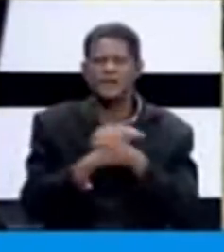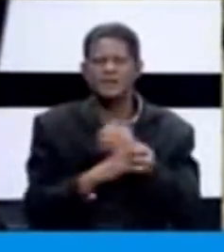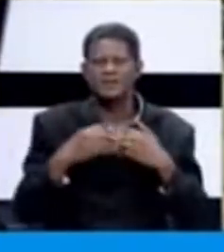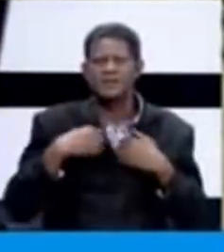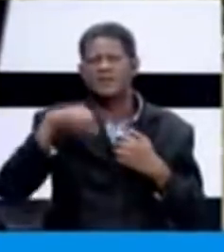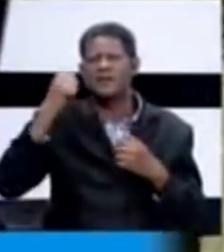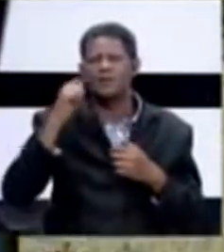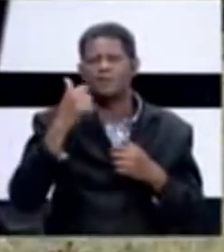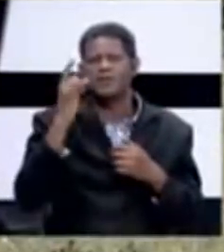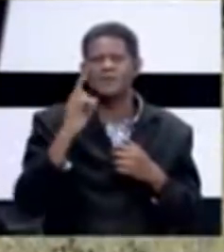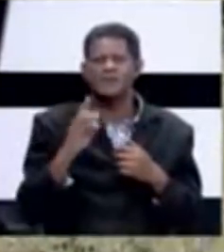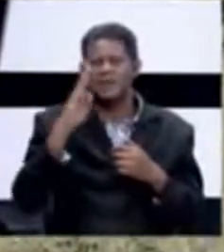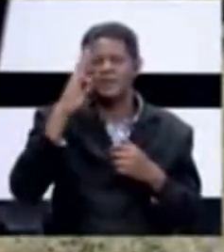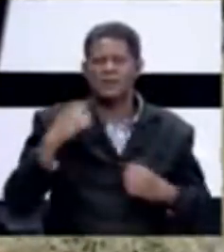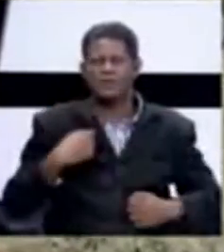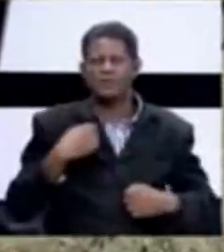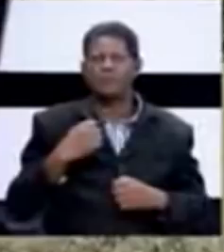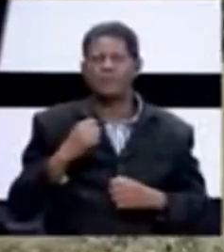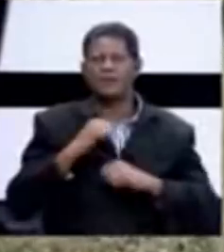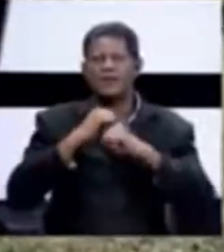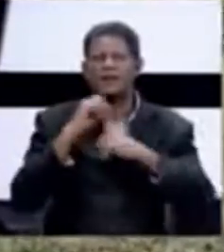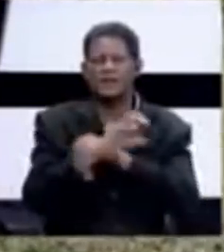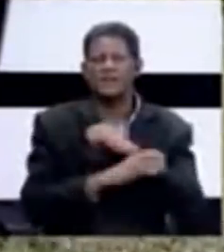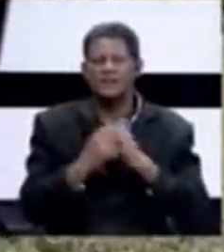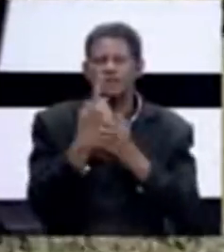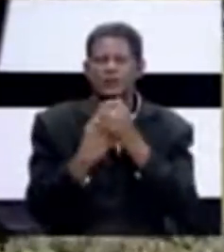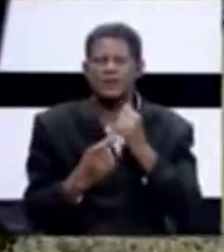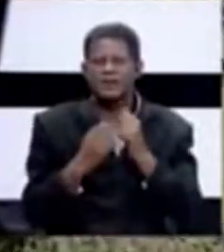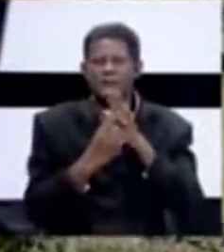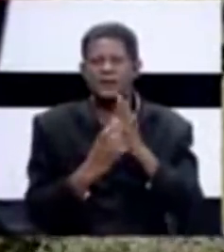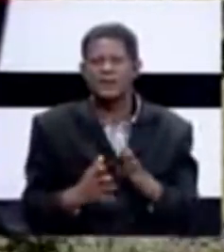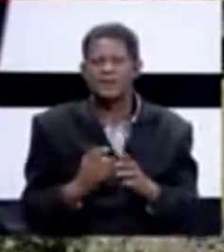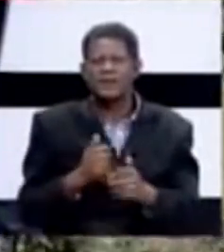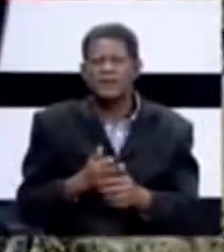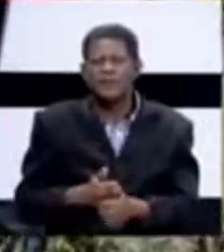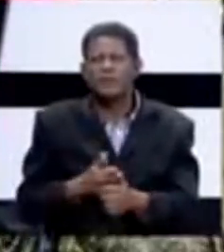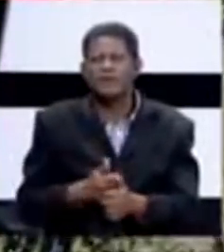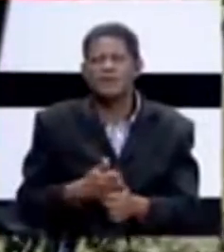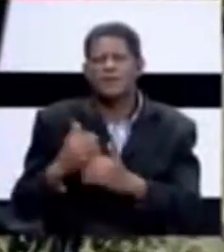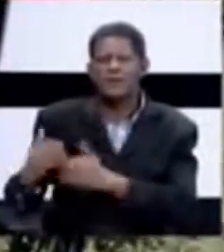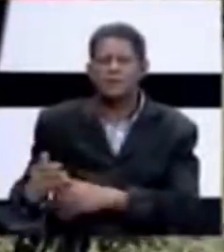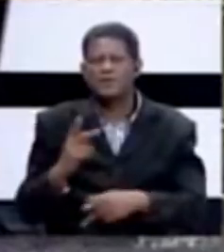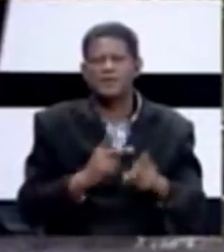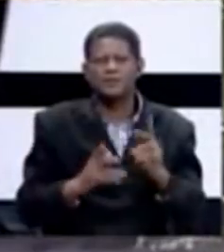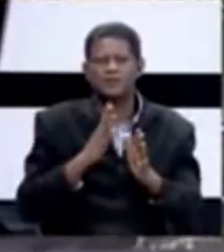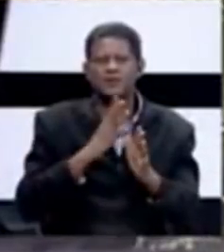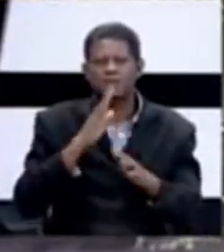ካልኦት እዝታት ሰራዊት ምክልኻል ሃገር እውን ንውልቀ መልእኽቲ ካብ ምዕጃብ ኣብ ጎኒ ህዝቢ ክስለፉ ተሓቢሩ።